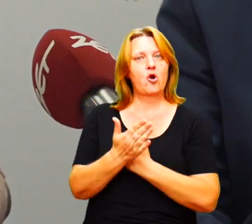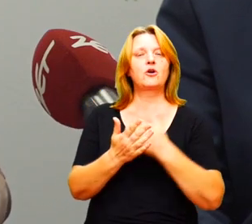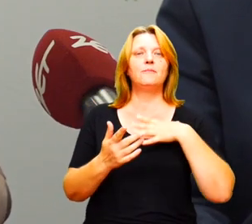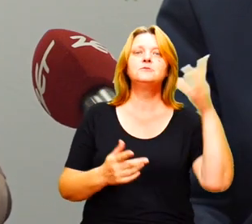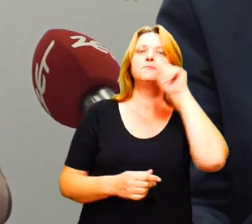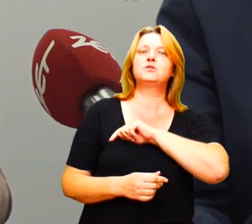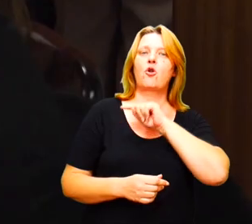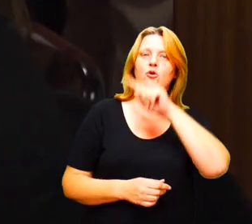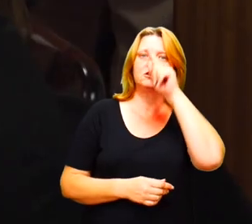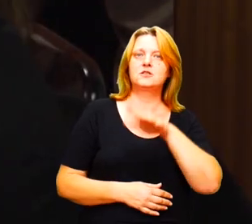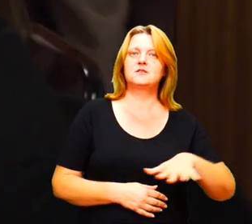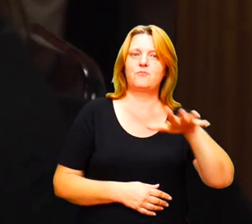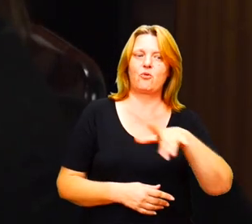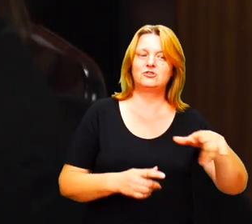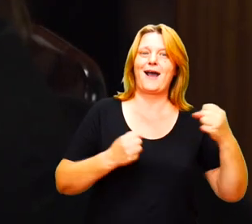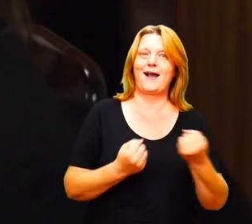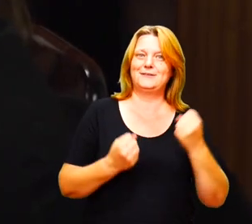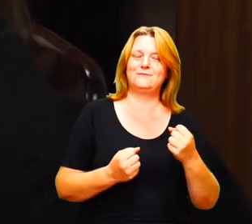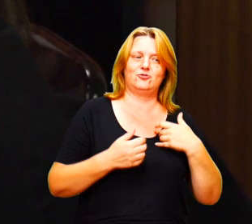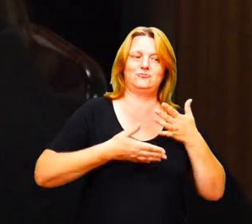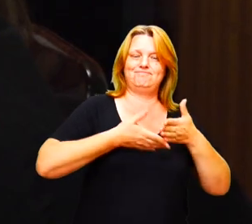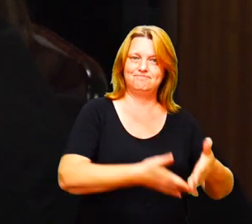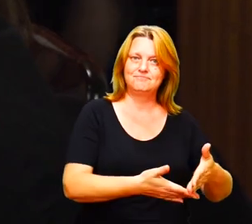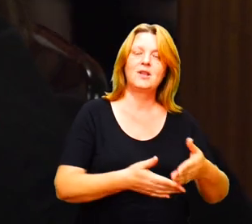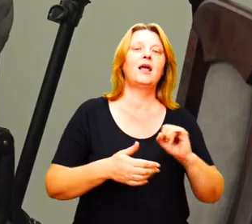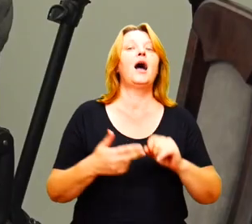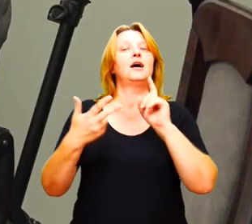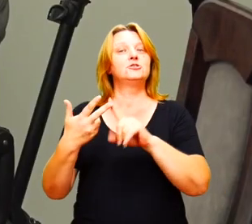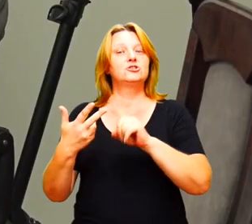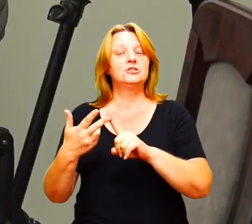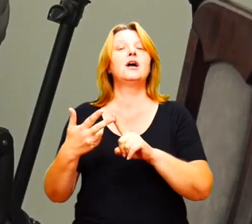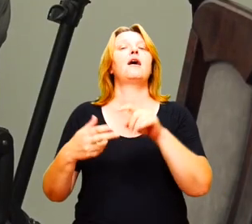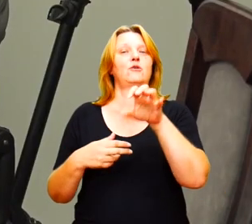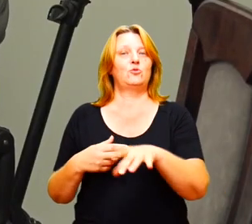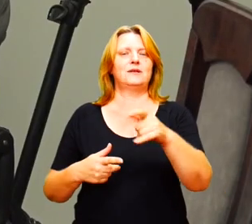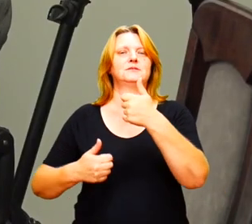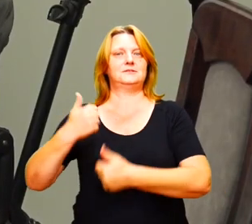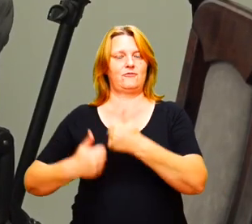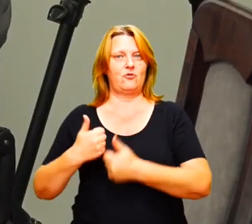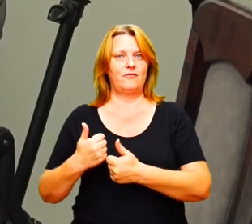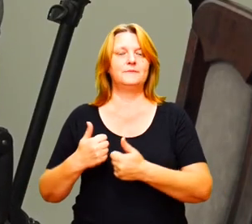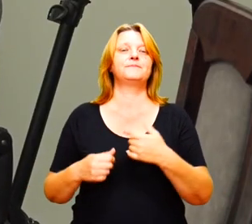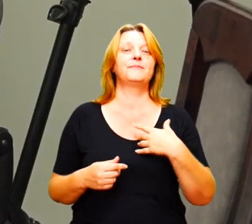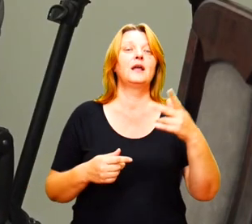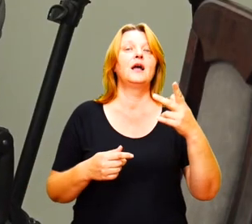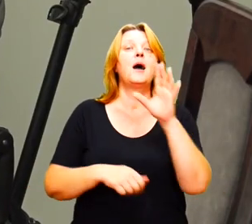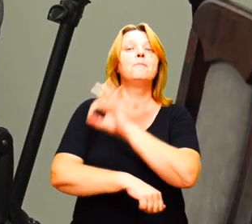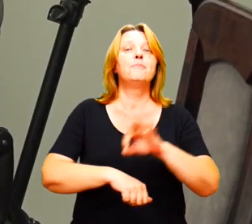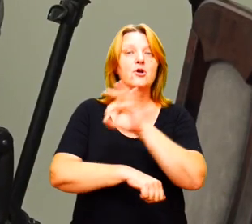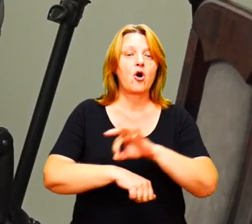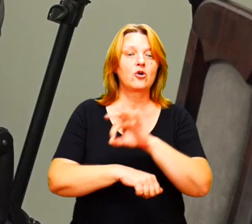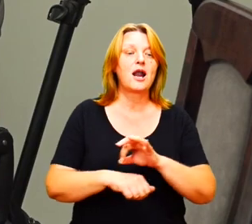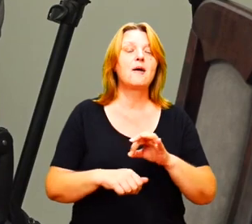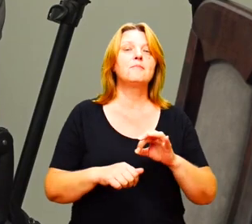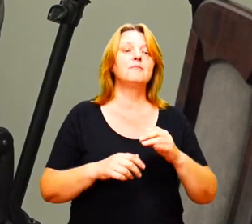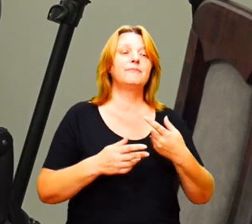tą psychologiczno-społeczną aktywność obejmował i moduł zawodowy. Programem planujemy objąć w